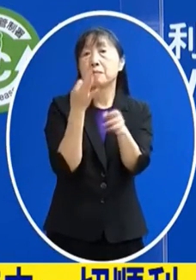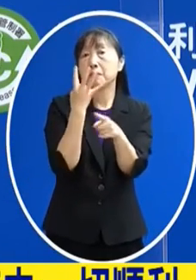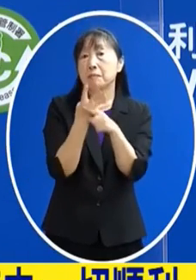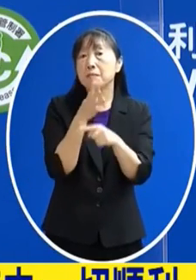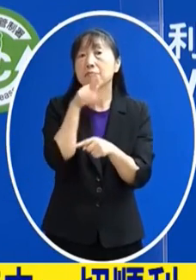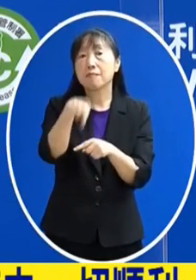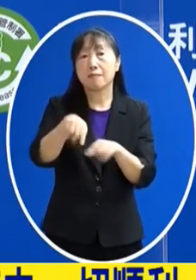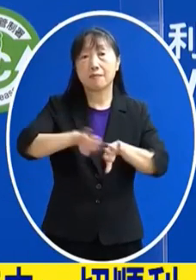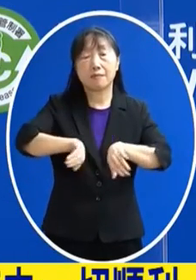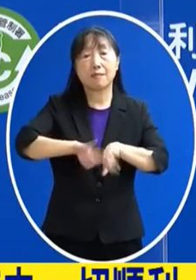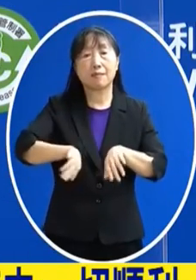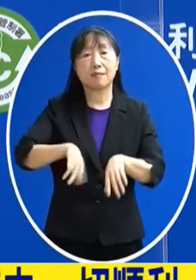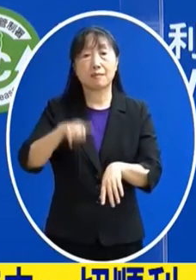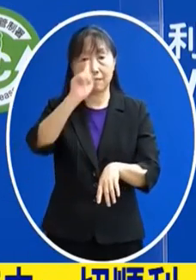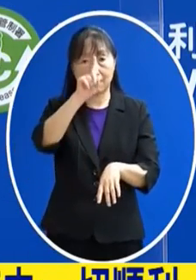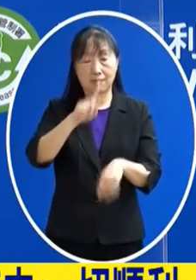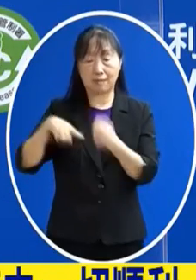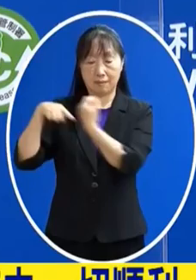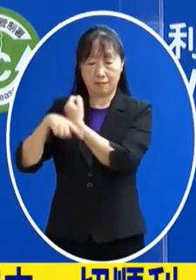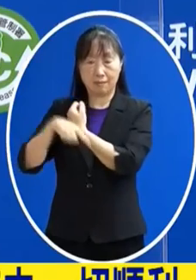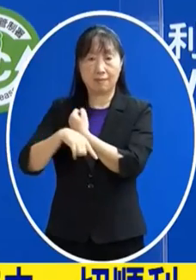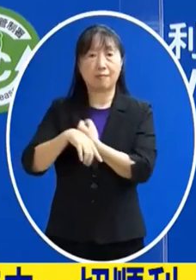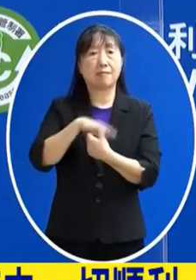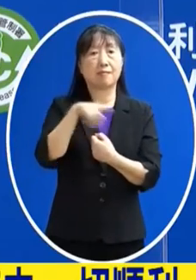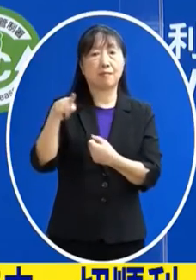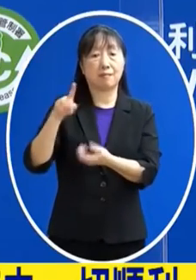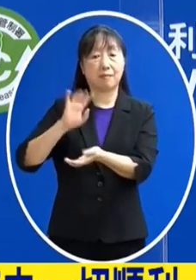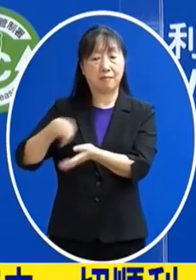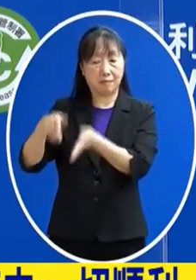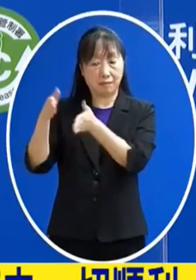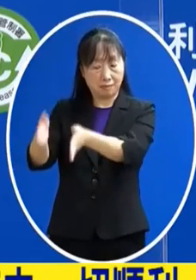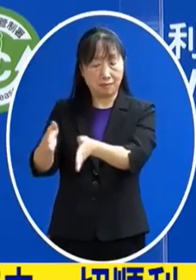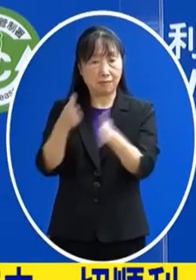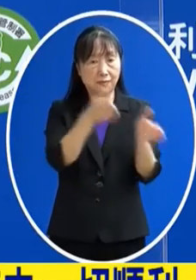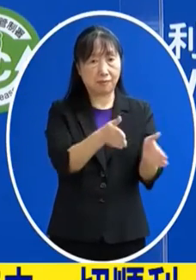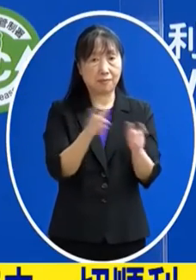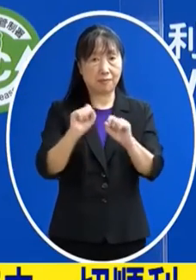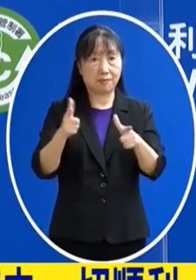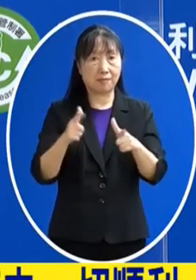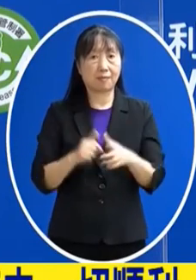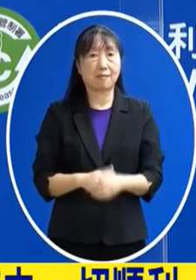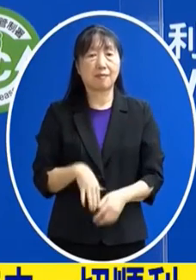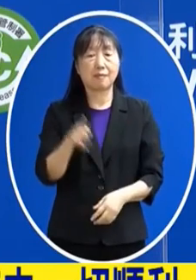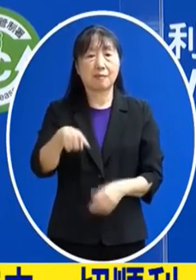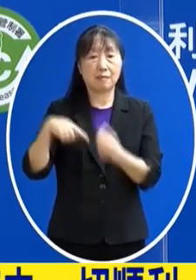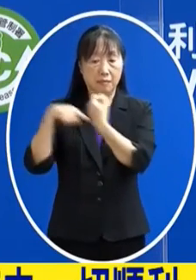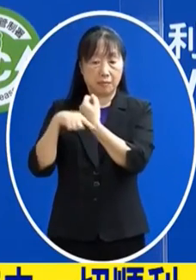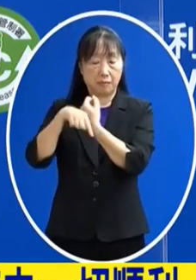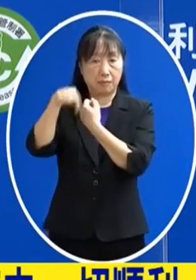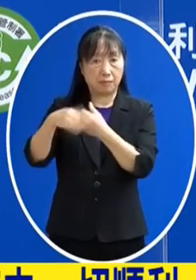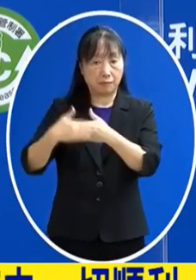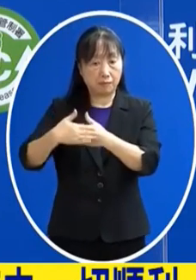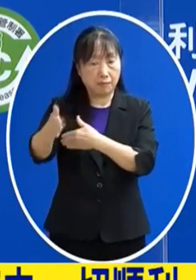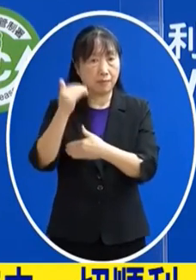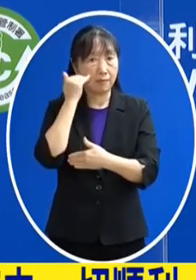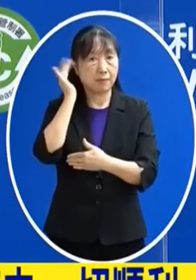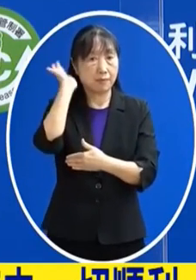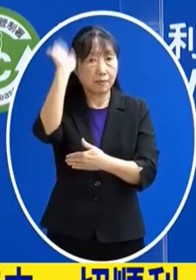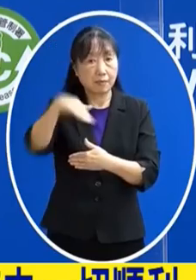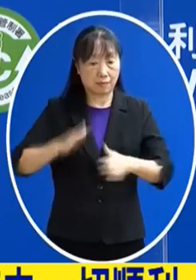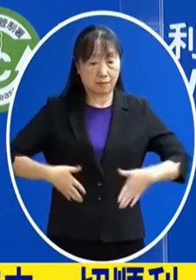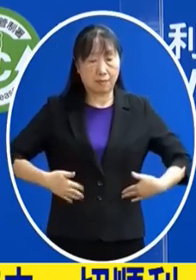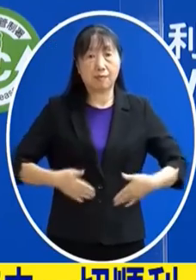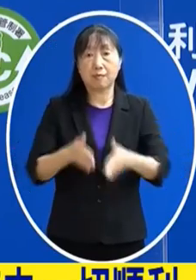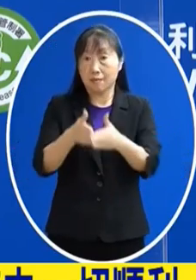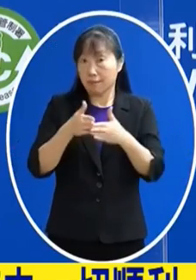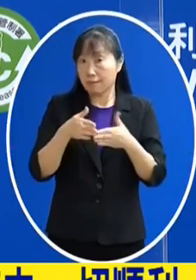另外一方面我们这边是研发用的。好，那它在一般我们在研发的过程或者未来在有时候需要紧急的使